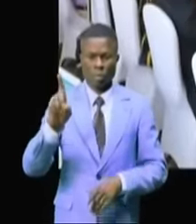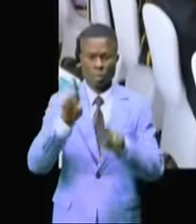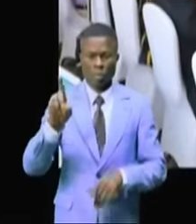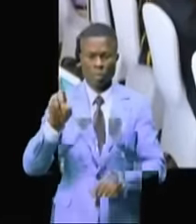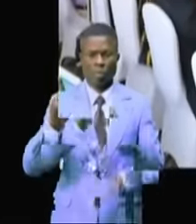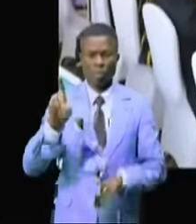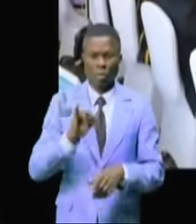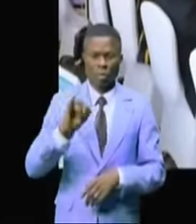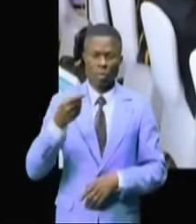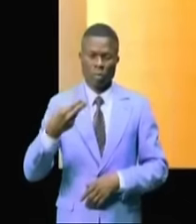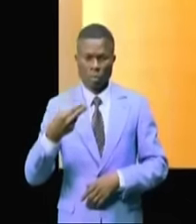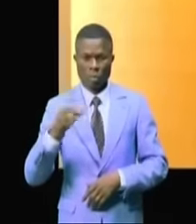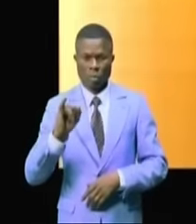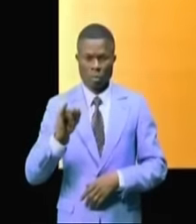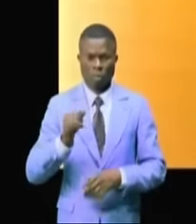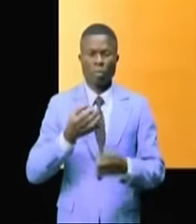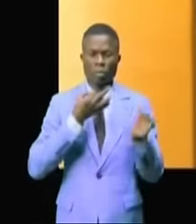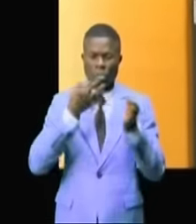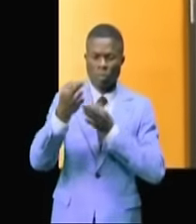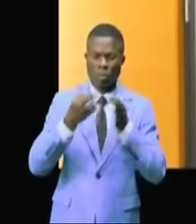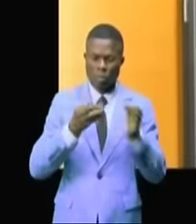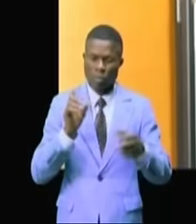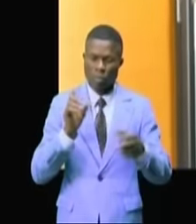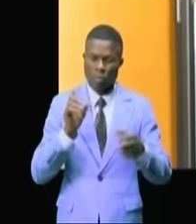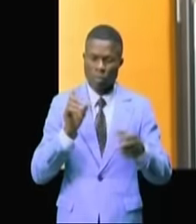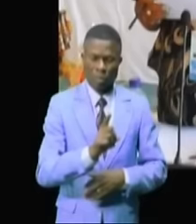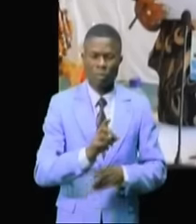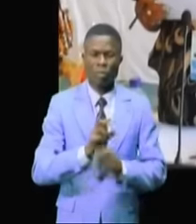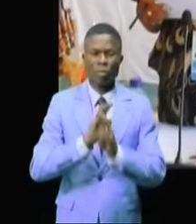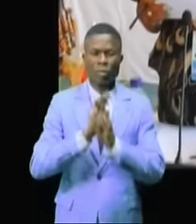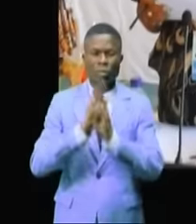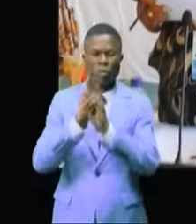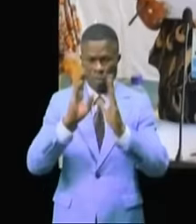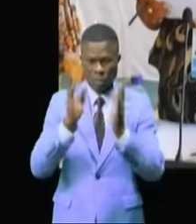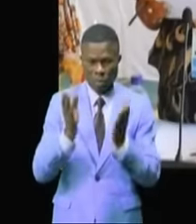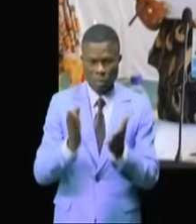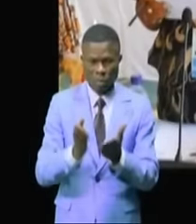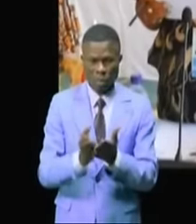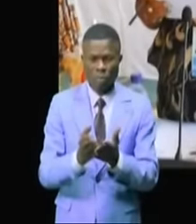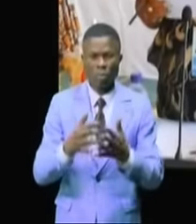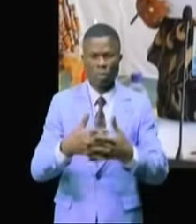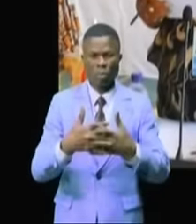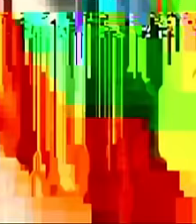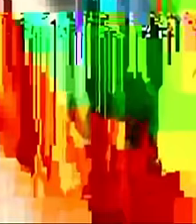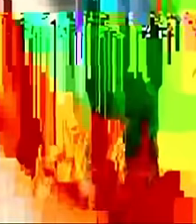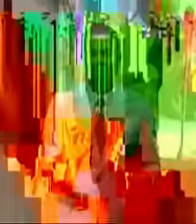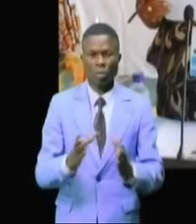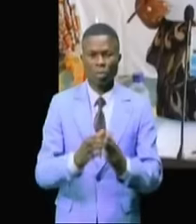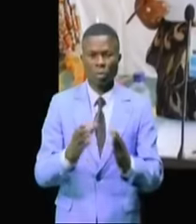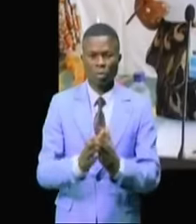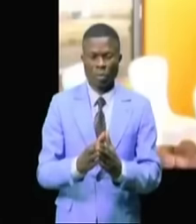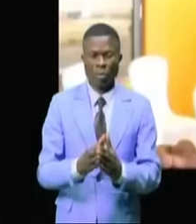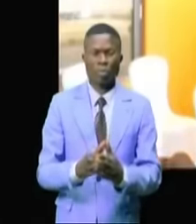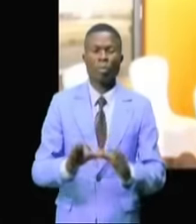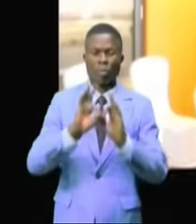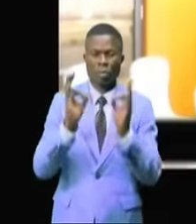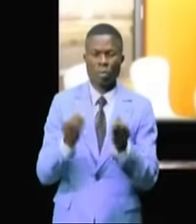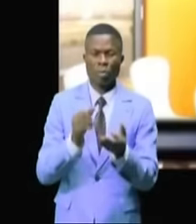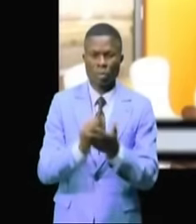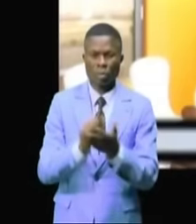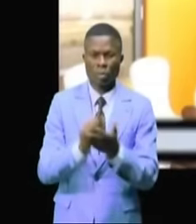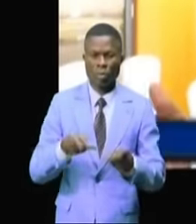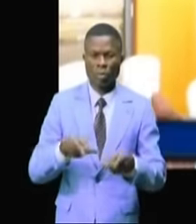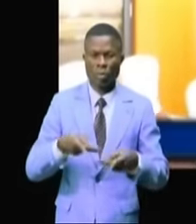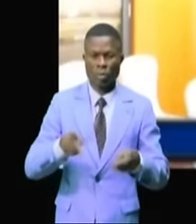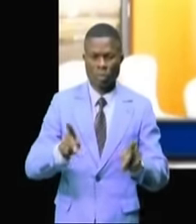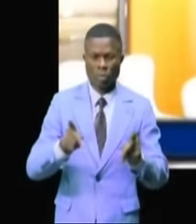GIZ ont dans leurs exposés respectifs à des lieux de partenariat avec le CREFIAF. Les instructions